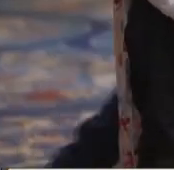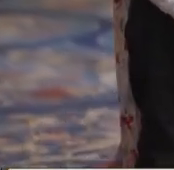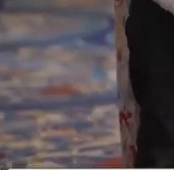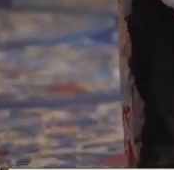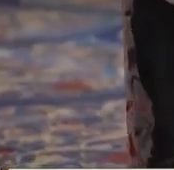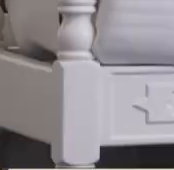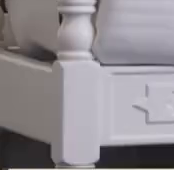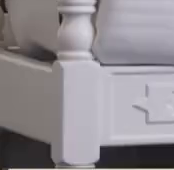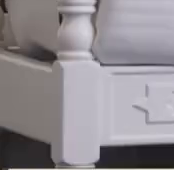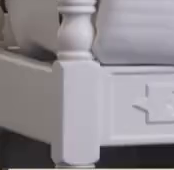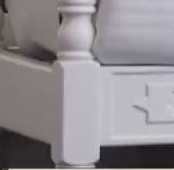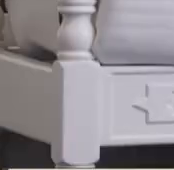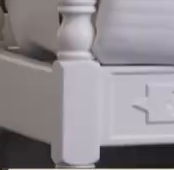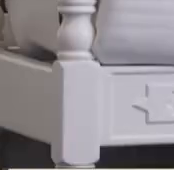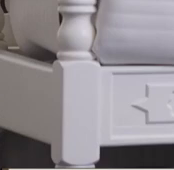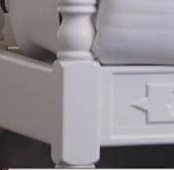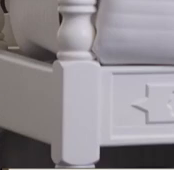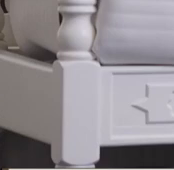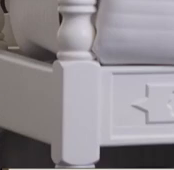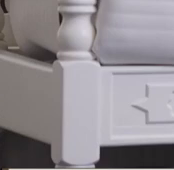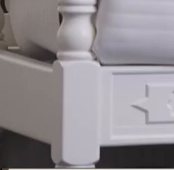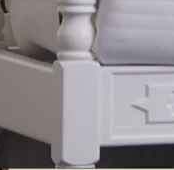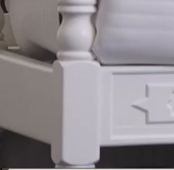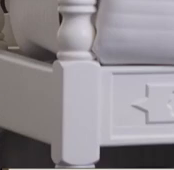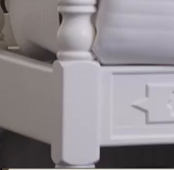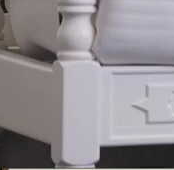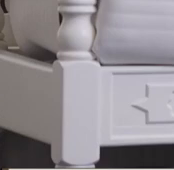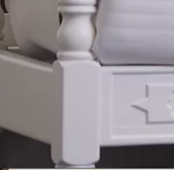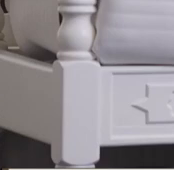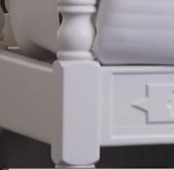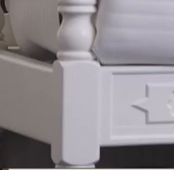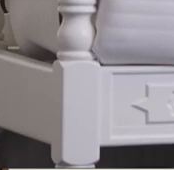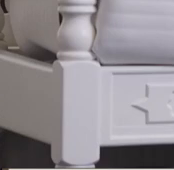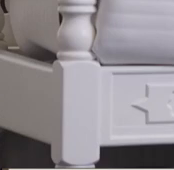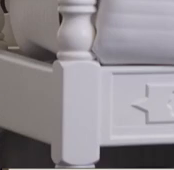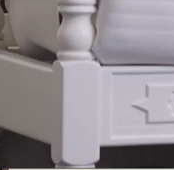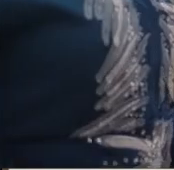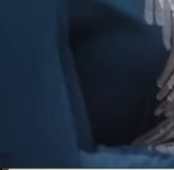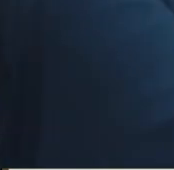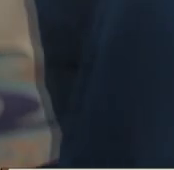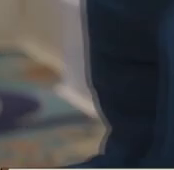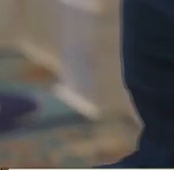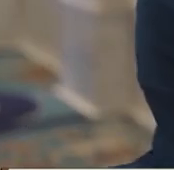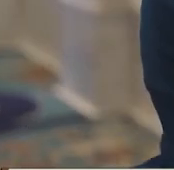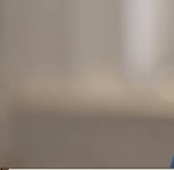بتحبب في الامر بيستجيب بسرعه جميله لان القران ميسر